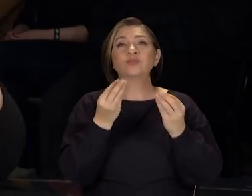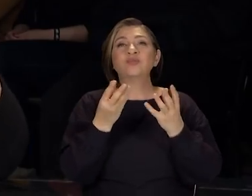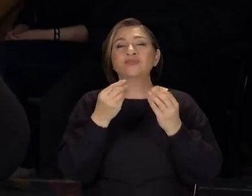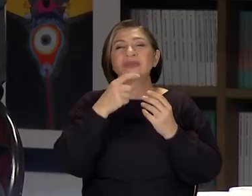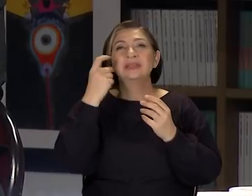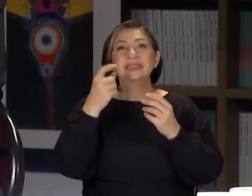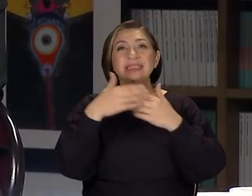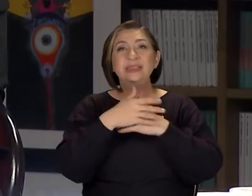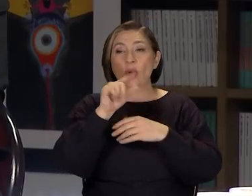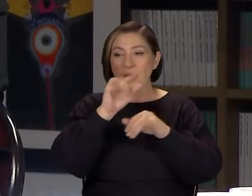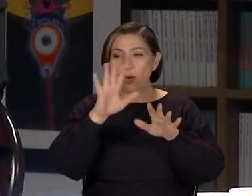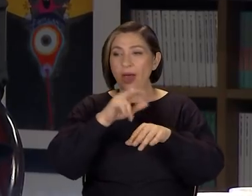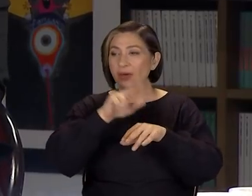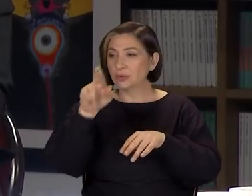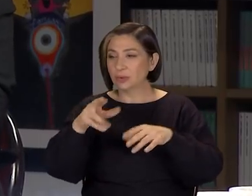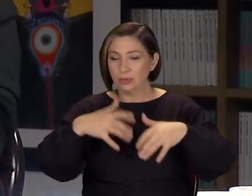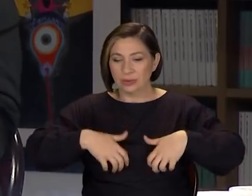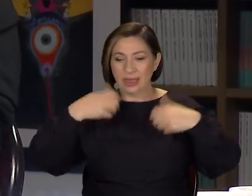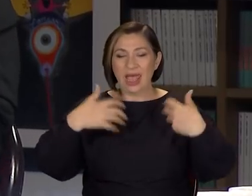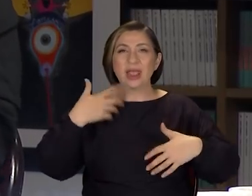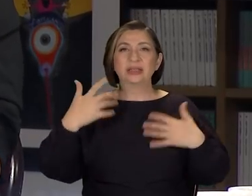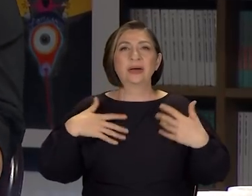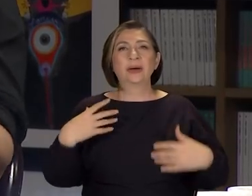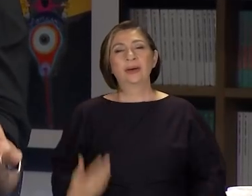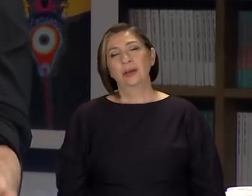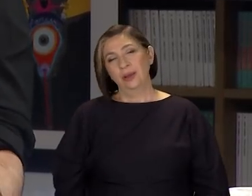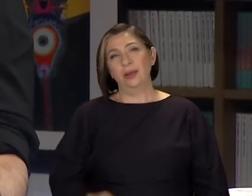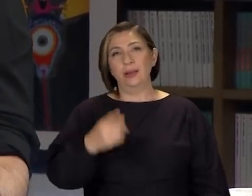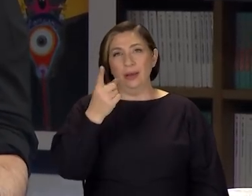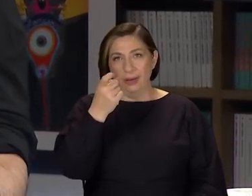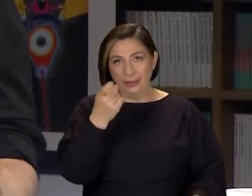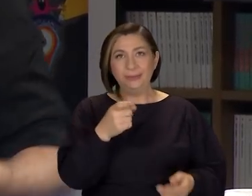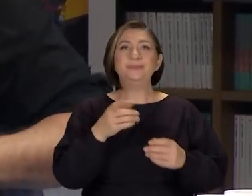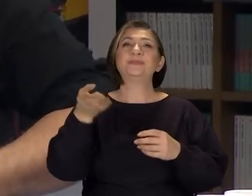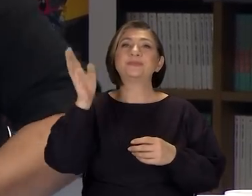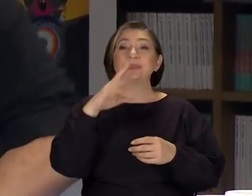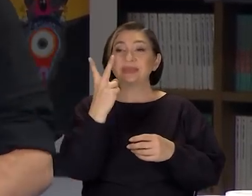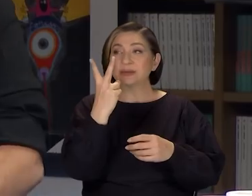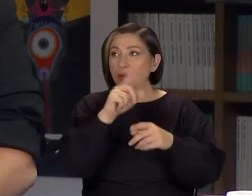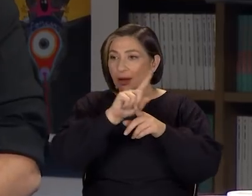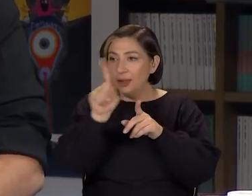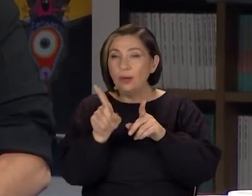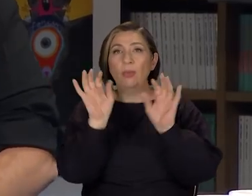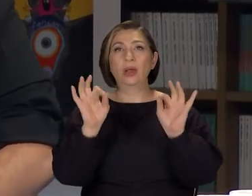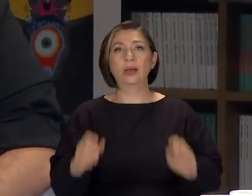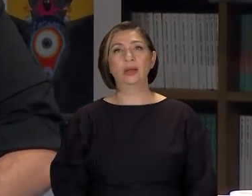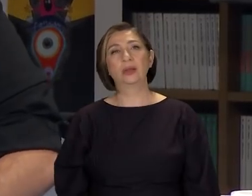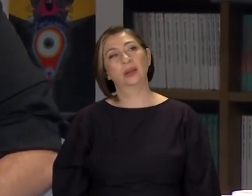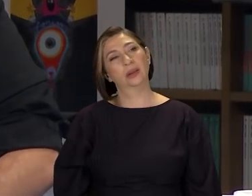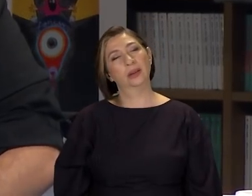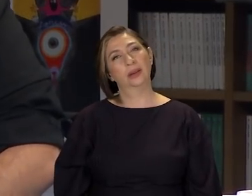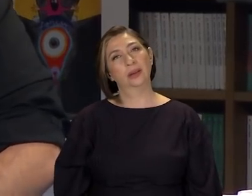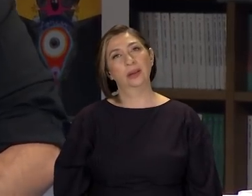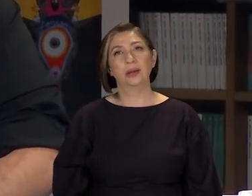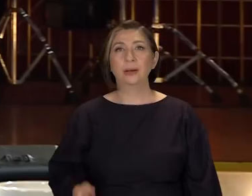bitiyor 11'de. Eve gidiyorsun 12. Üstündeki o enerjiyi atman zaten 2 saat. Adrenalin düşürmek. Evet. Ya 2'ye kadar zaten böyle duruyorsun. Lemur gibisin. Olsa da. Tabii